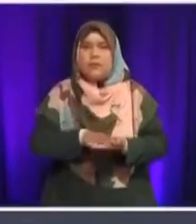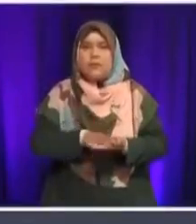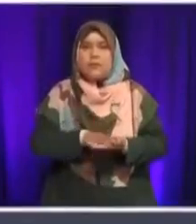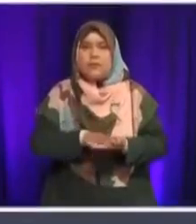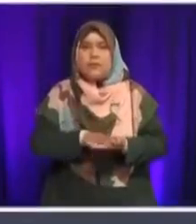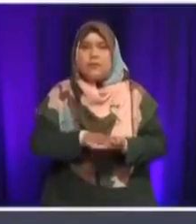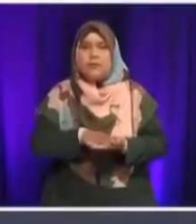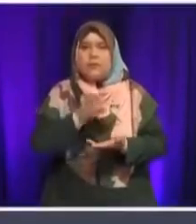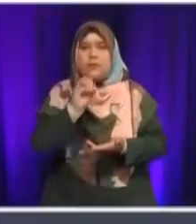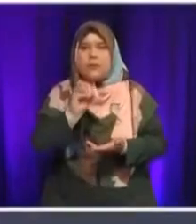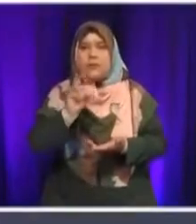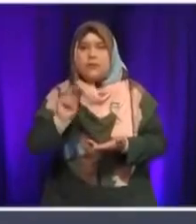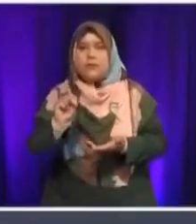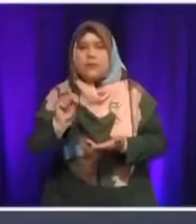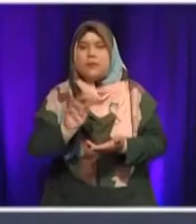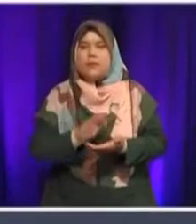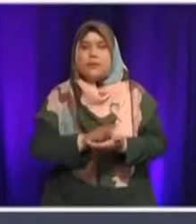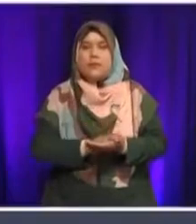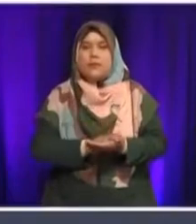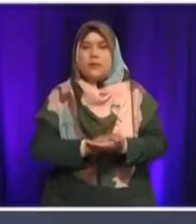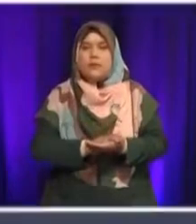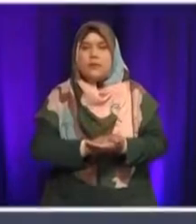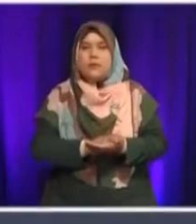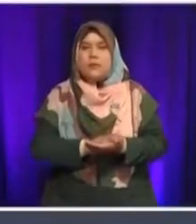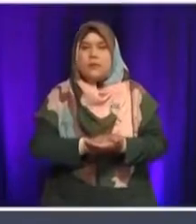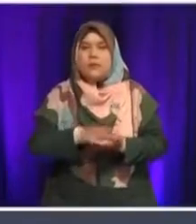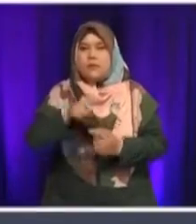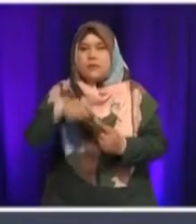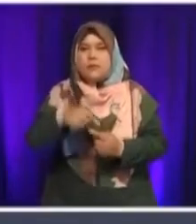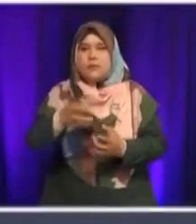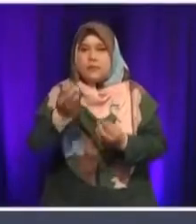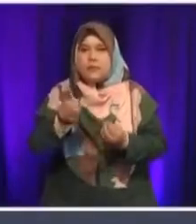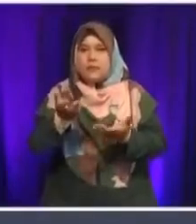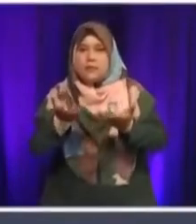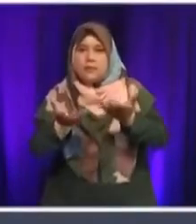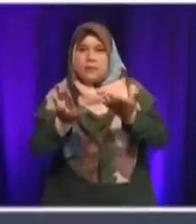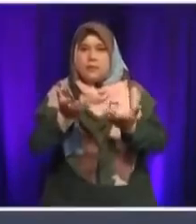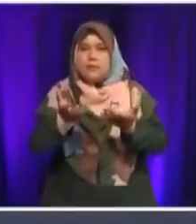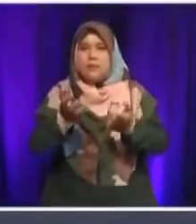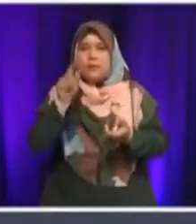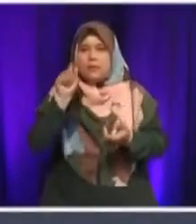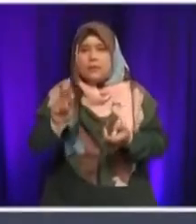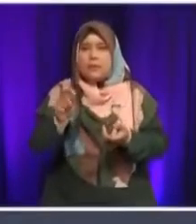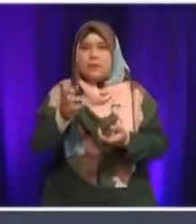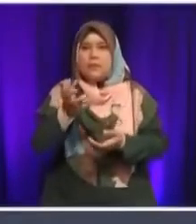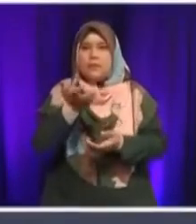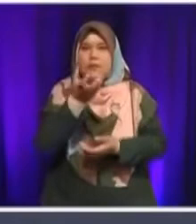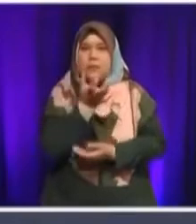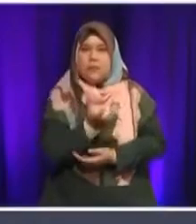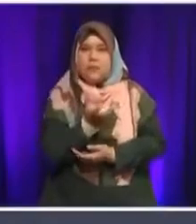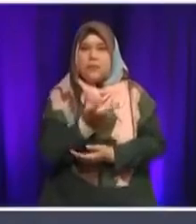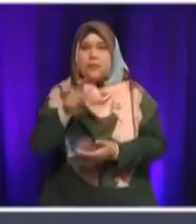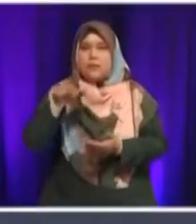button on button on lah dan mesti menggunakan mangkuk bila letak